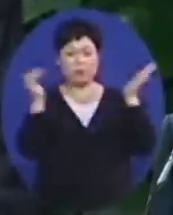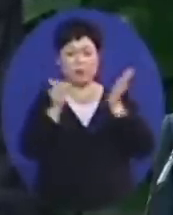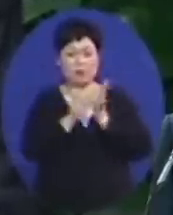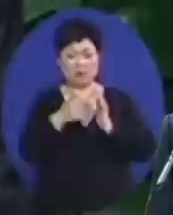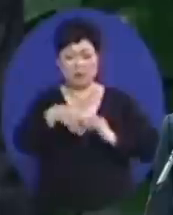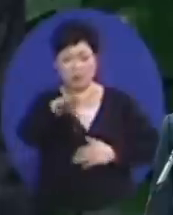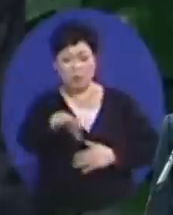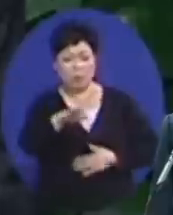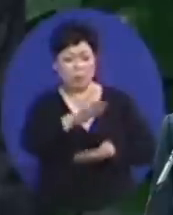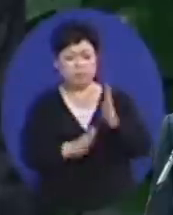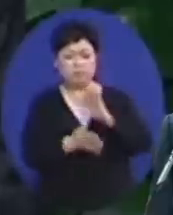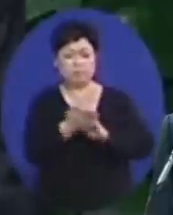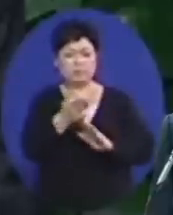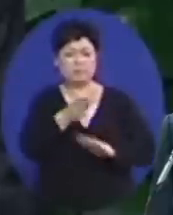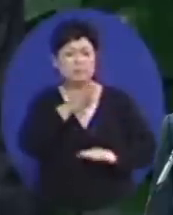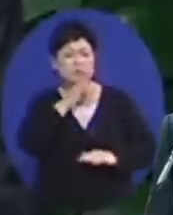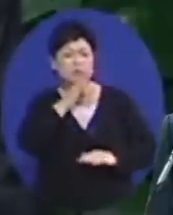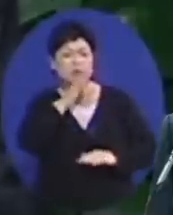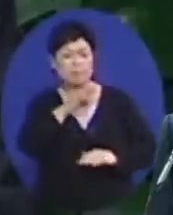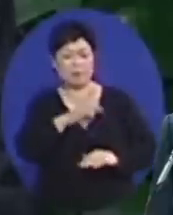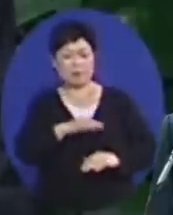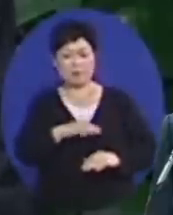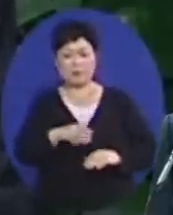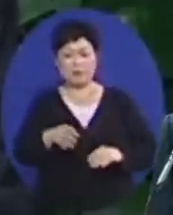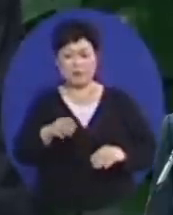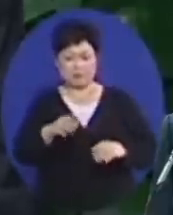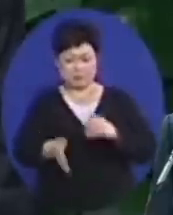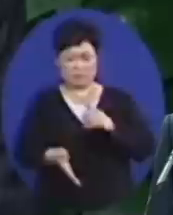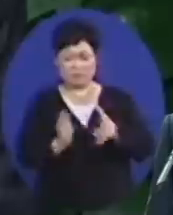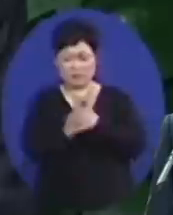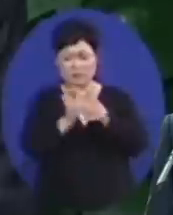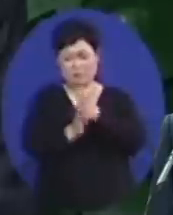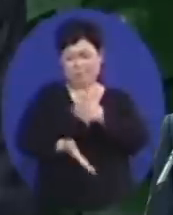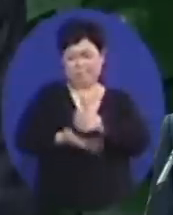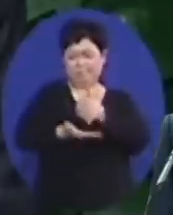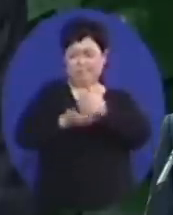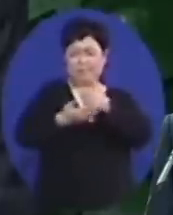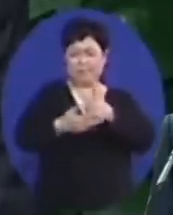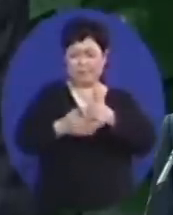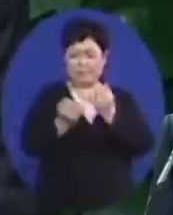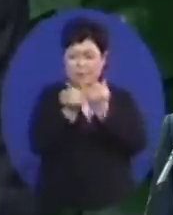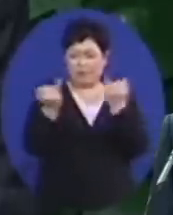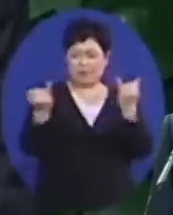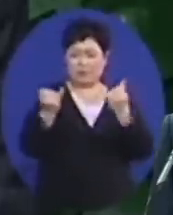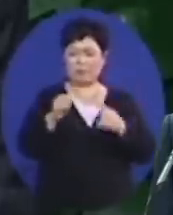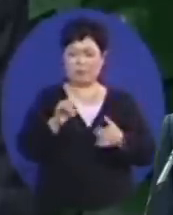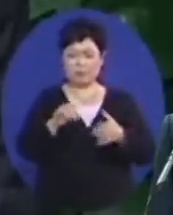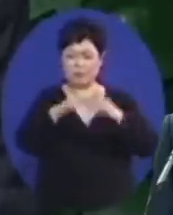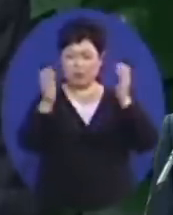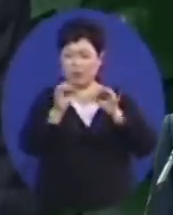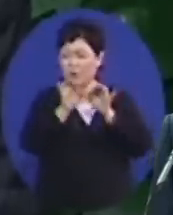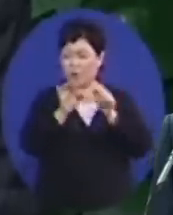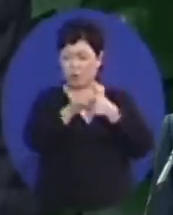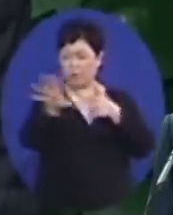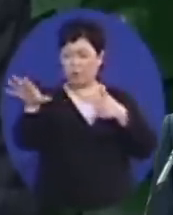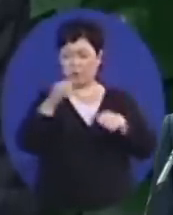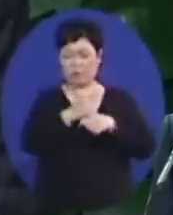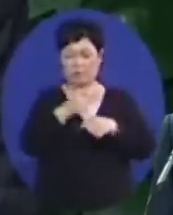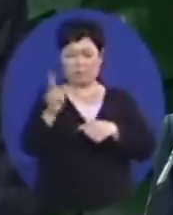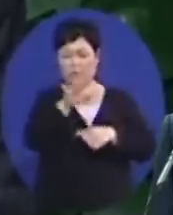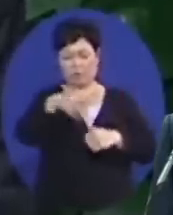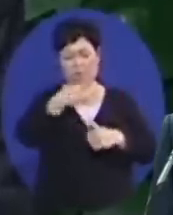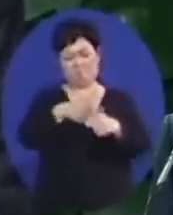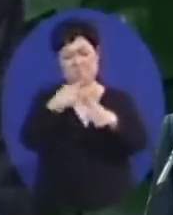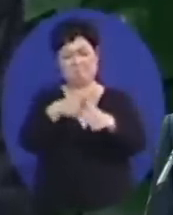데 없습니다. 그렇게 자기를 영웅시하던 친구들과 그 아리따운 여성들은 온 데 간 데 없습니다. 어디 가도 박대를 당하고